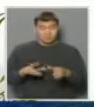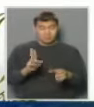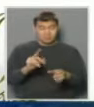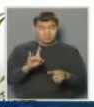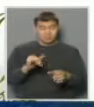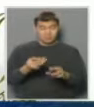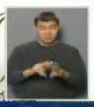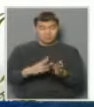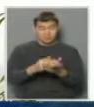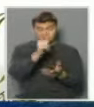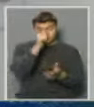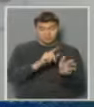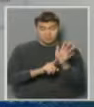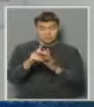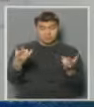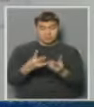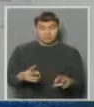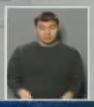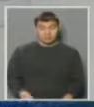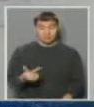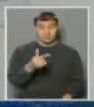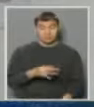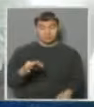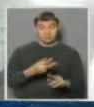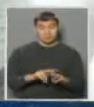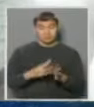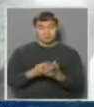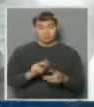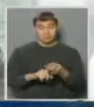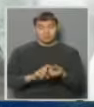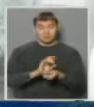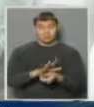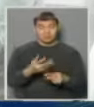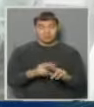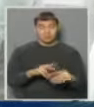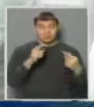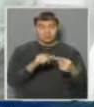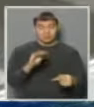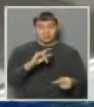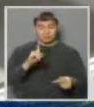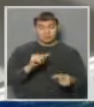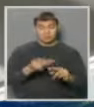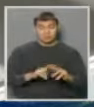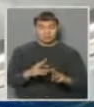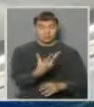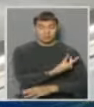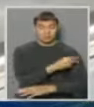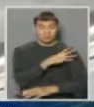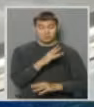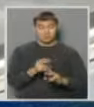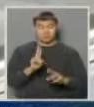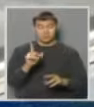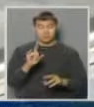қарашада басталу керек. Атырау облысы бойынша коронавирусқа қарсы Pfizer вакцинасын салу қарашайының соңғы